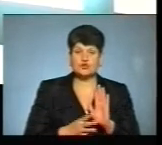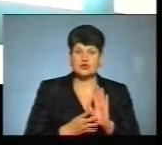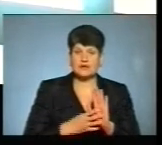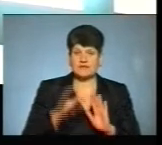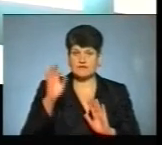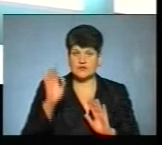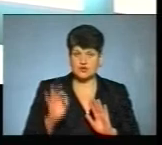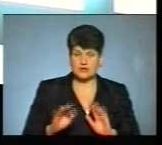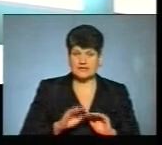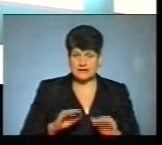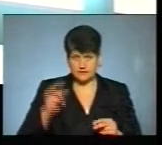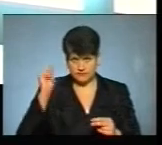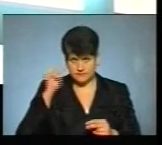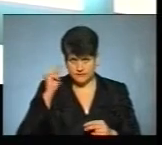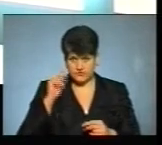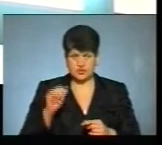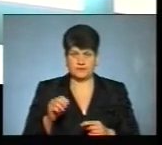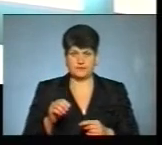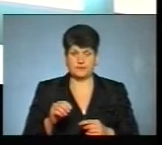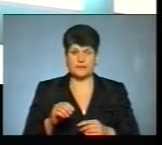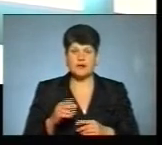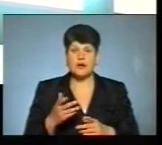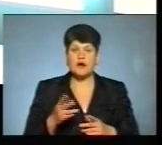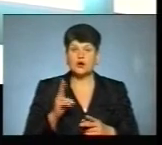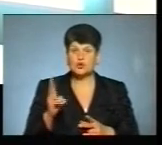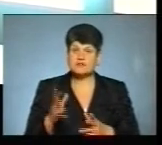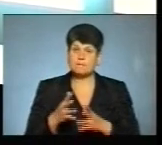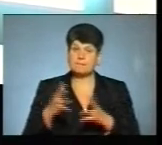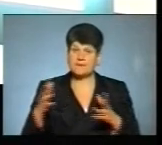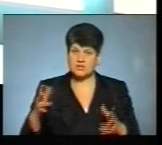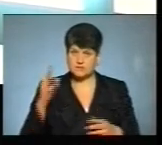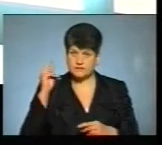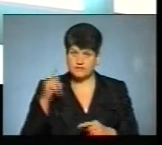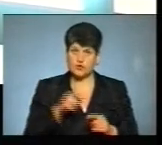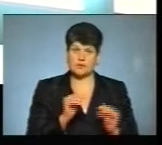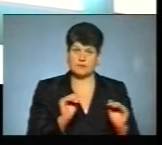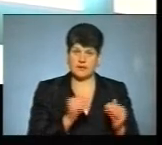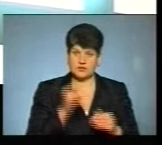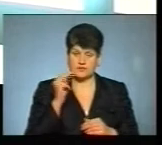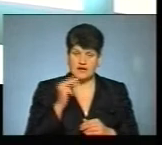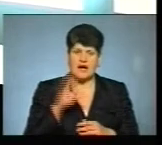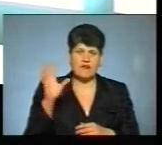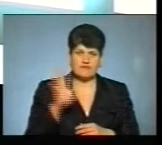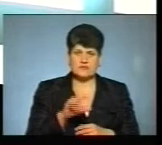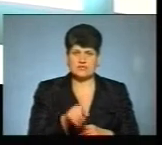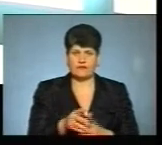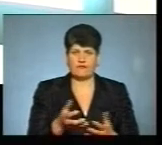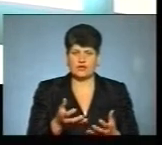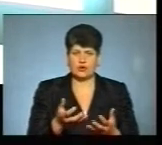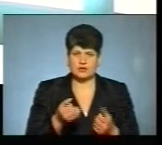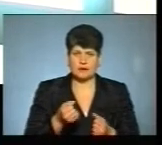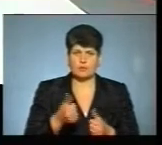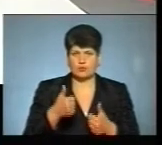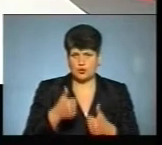99% учнів закріпить матеріал. Просто питання як? Хтось в більшій мірі його закріпить, хтось в меншій. Але всі вони отримують позитивний